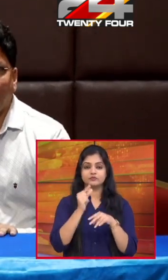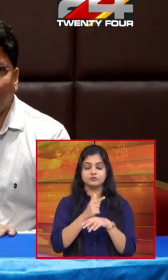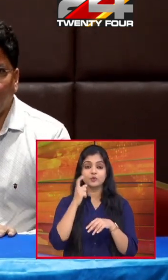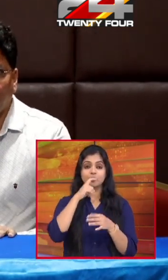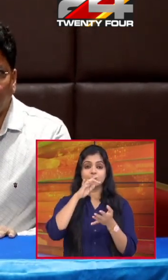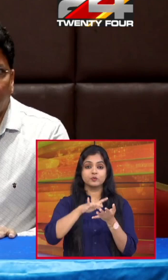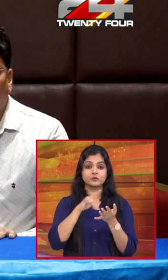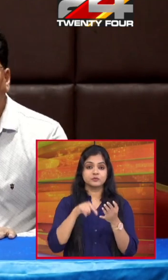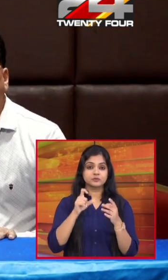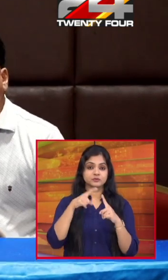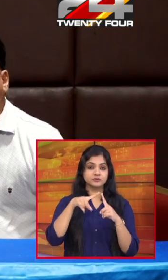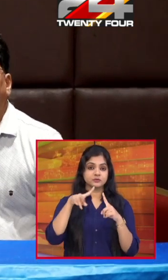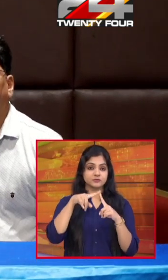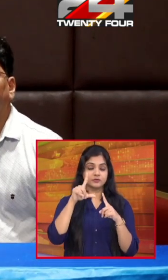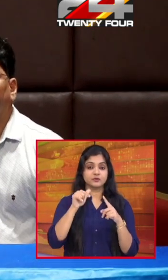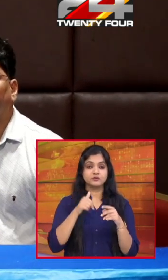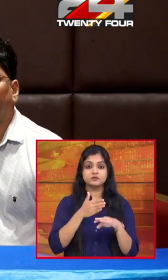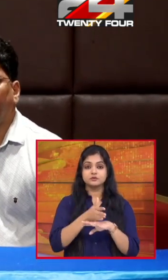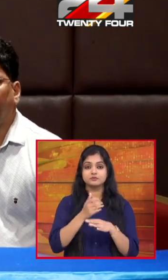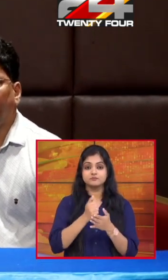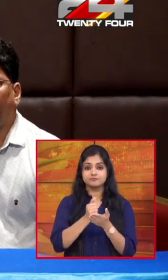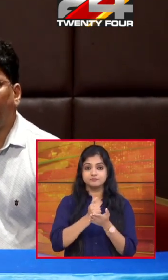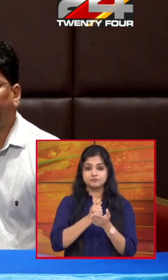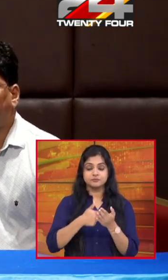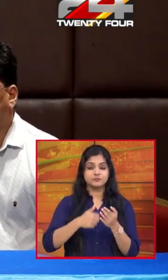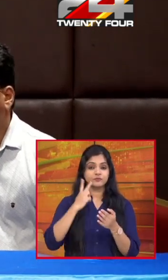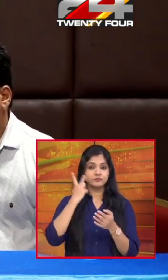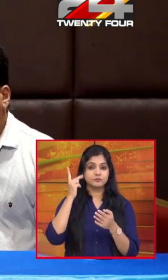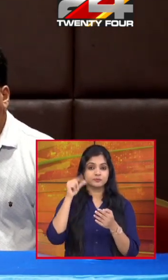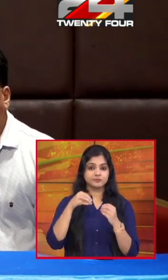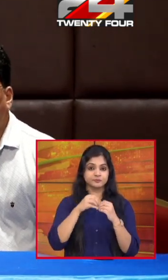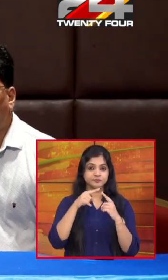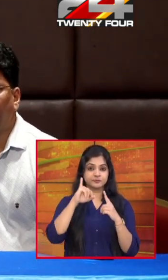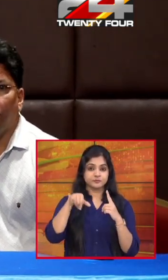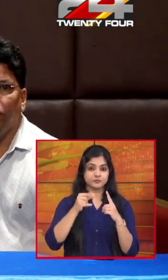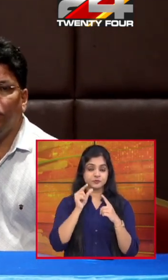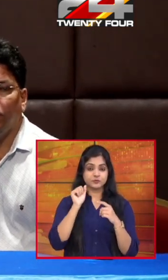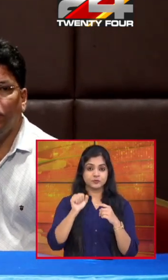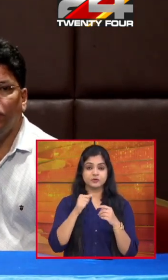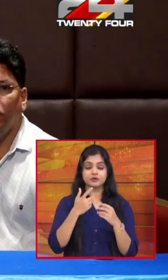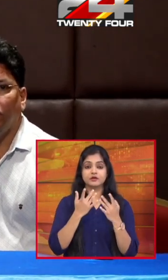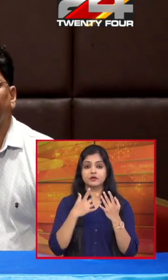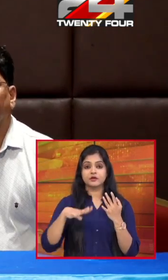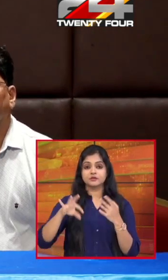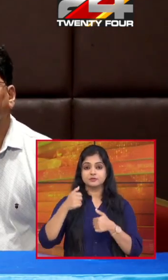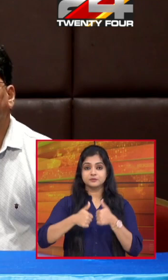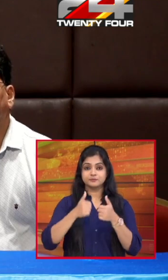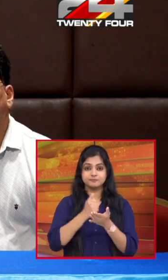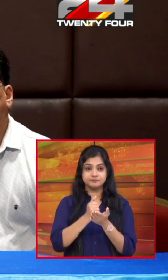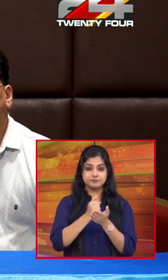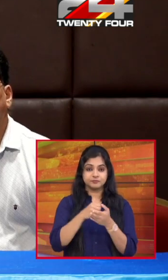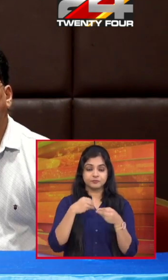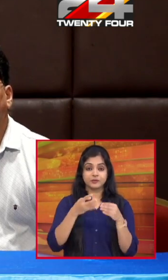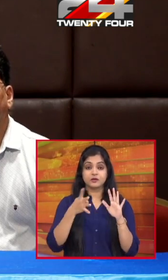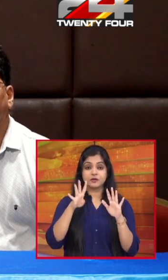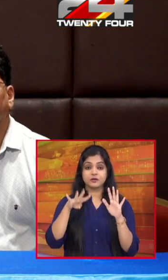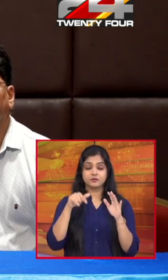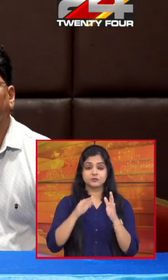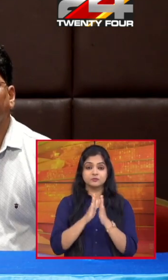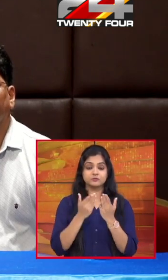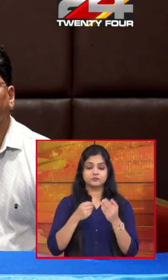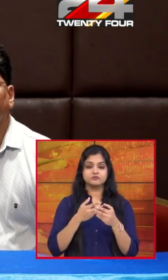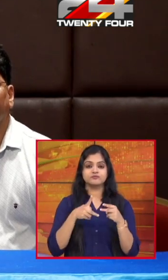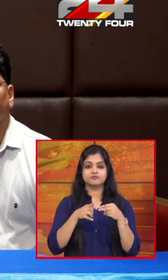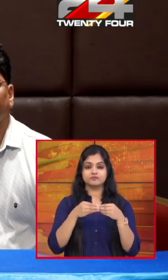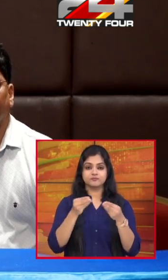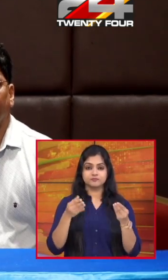സിവിൽ സർവീസ് പരിശീലന രംഗത്ത് സജീവമായ ബിജു തങ്കപ്പന്റെ സിവിൽ സർവീസ് പരീക്ഷാ പരിശീലനവുമായി ബന്ധപ്പെട്ട 9-ാമത്തെ പുസ്തകം